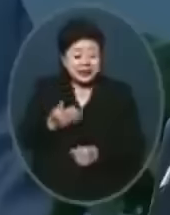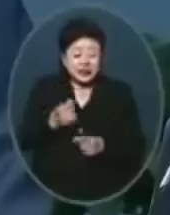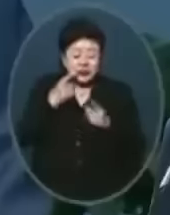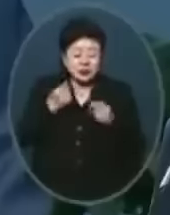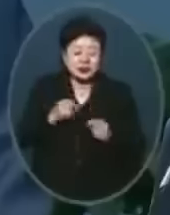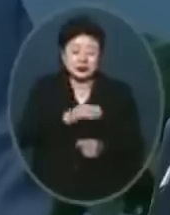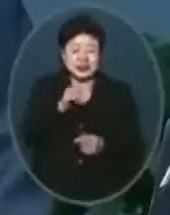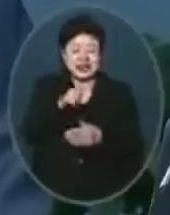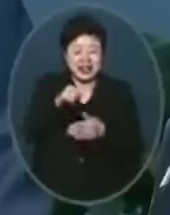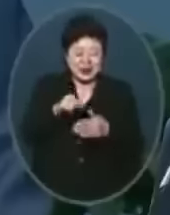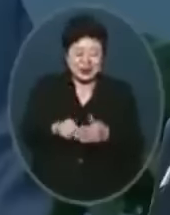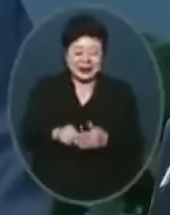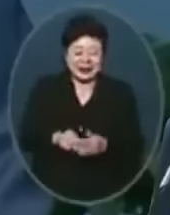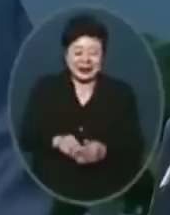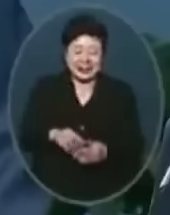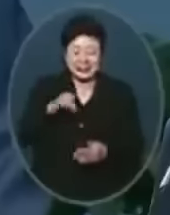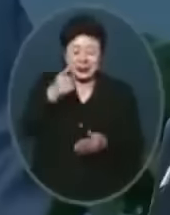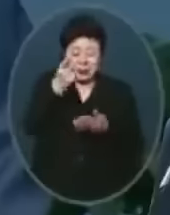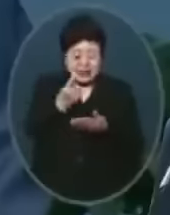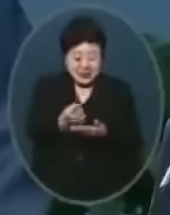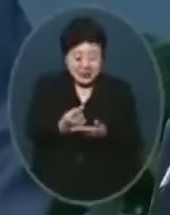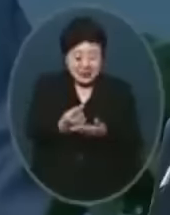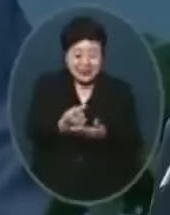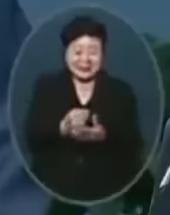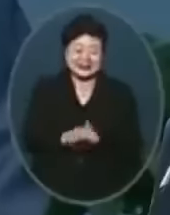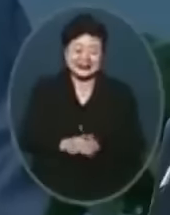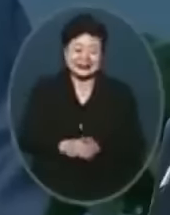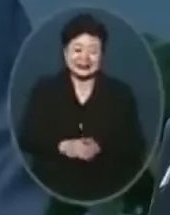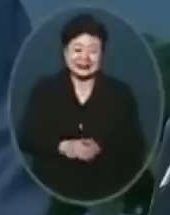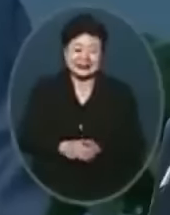당신이 우리 가운데 처음 들어와서